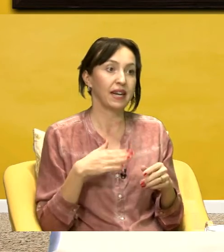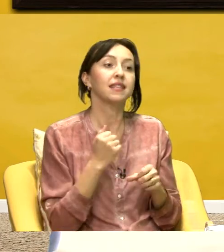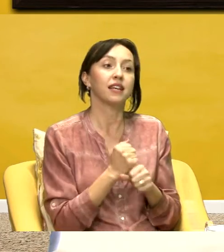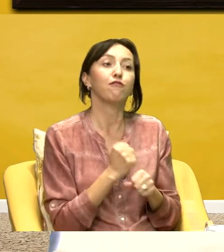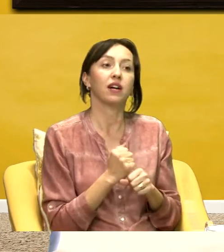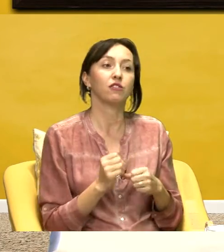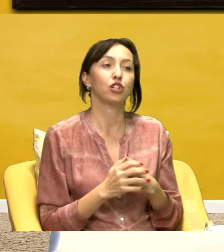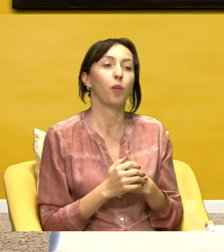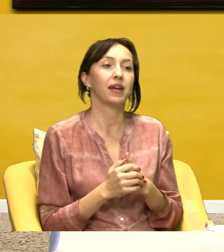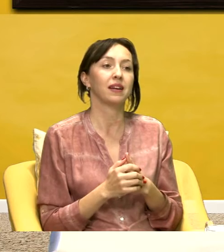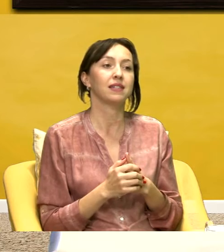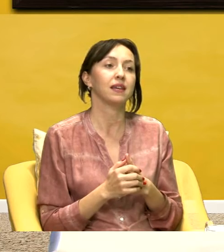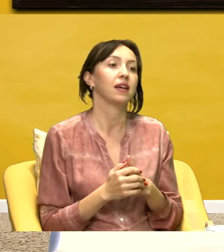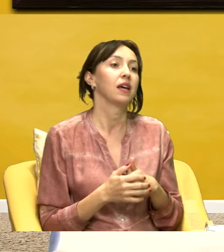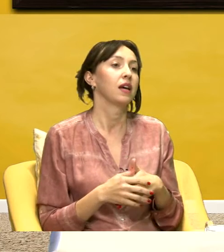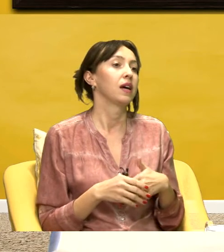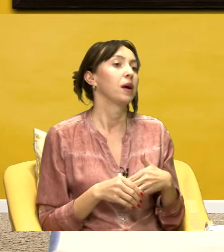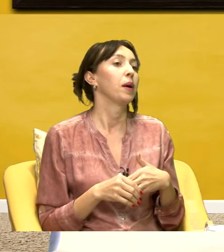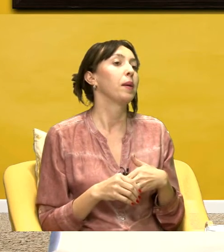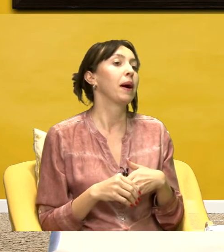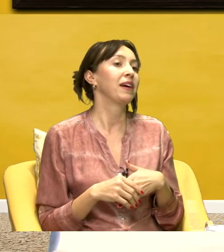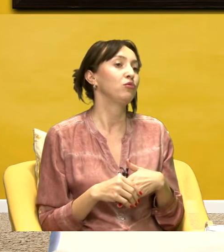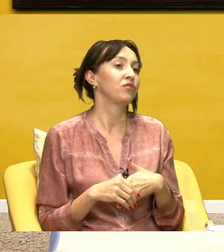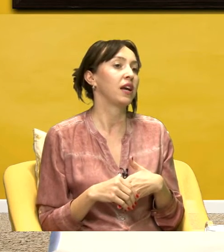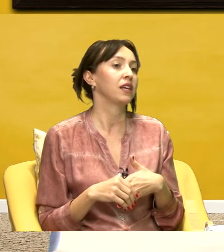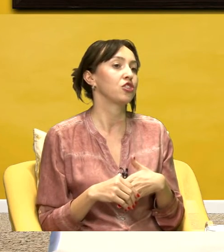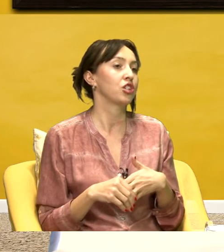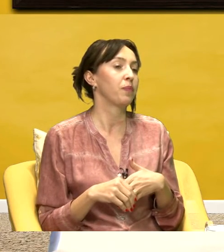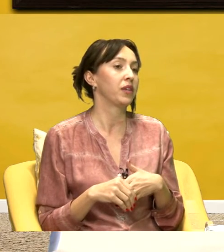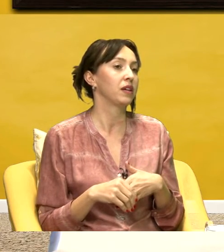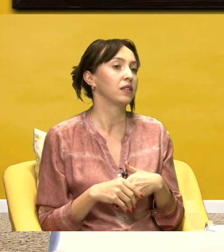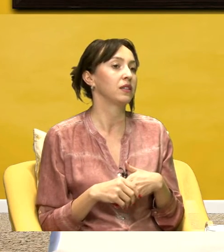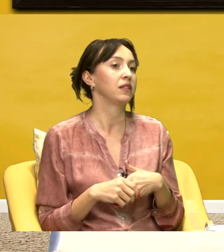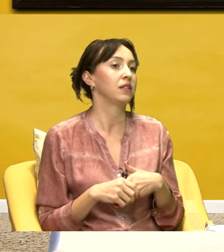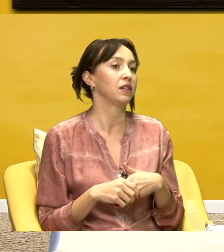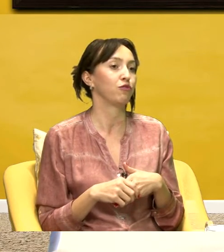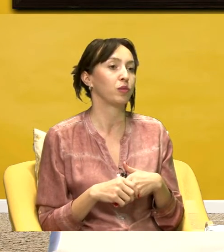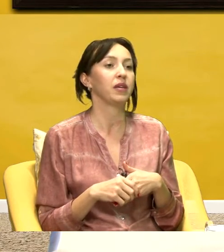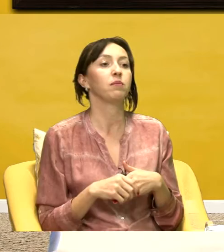Tu vrei să-i faci operație? Mama nu vrea, e sceptică